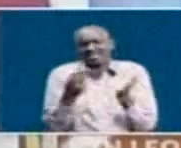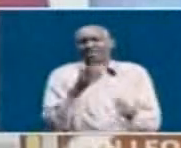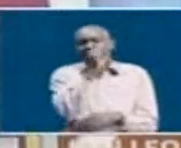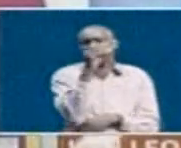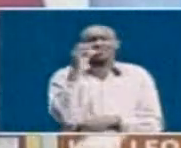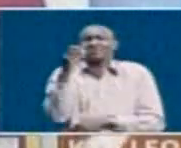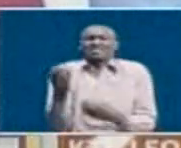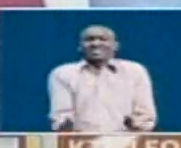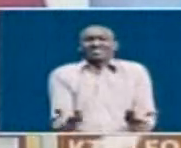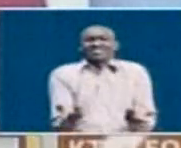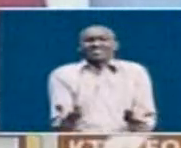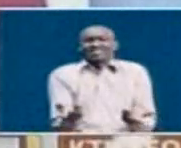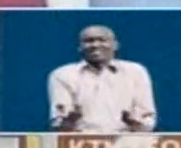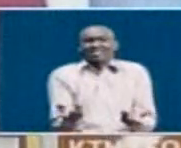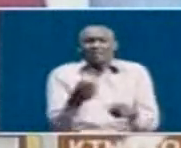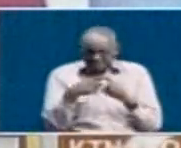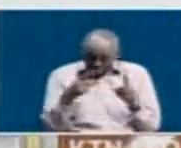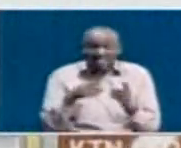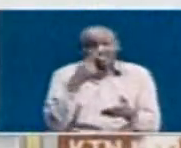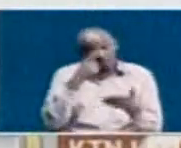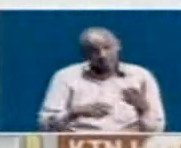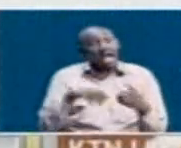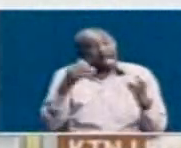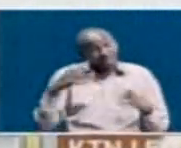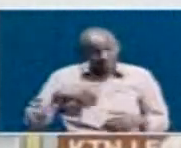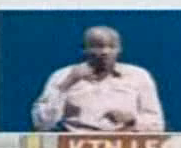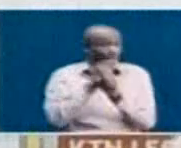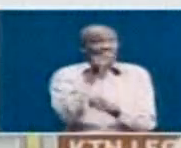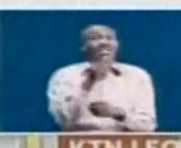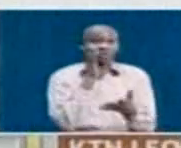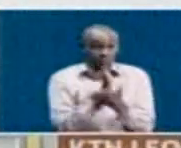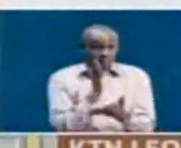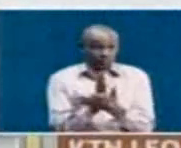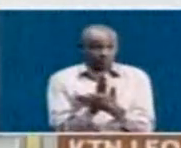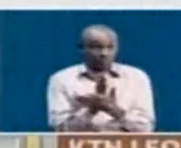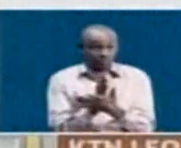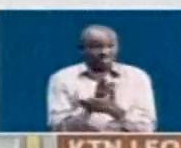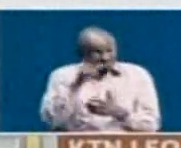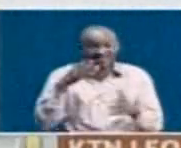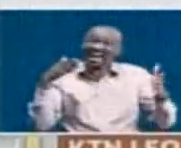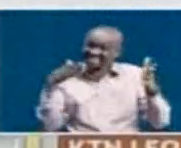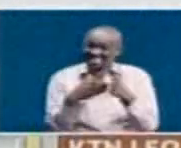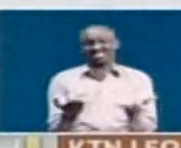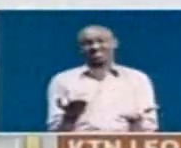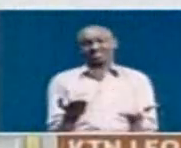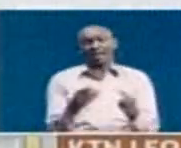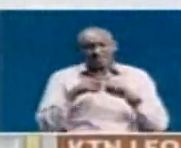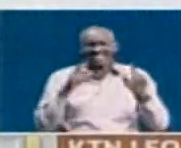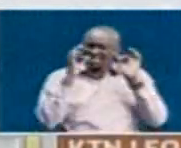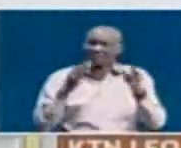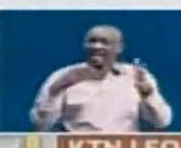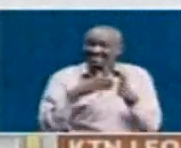Lakini hivyo baadhi yenu wako hivyo, ndio sikatai kwamba kuna baadhi ambao wanafanya kidogo kinyume, wanafanya kinyume na. Lakini kama watu wakifanya